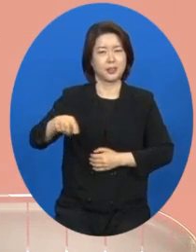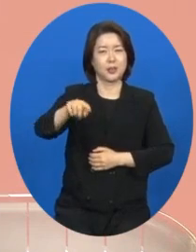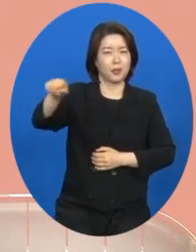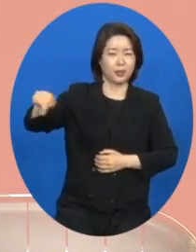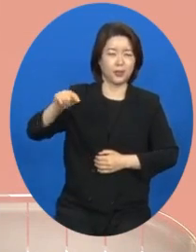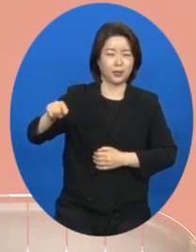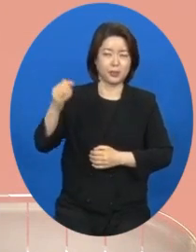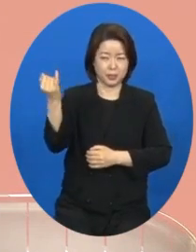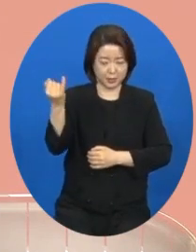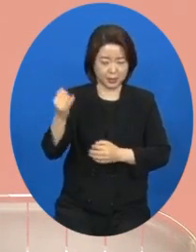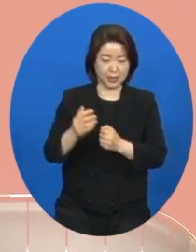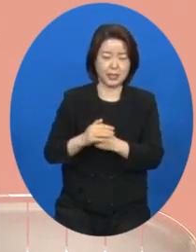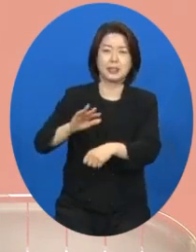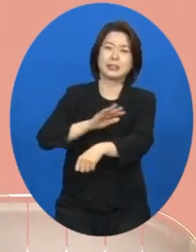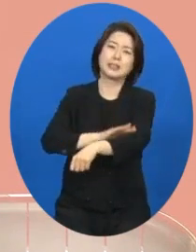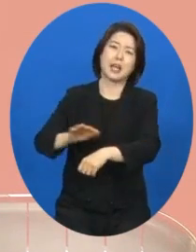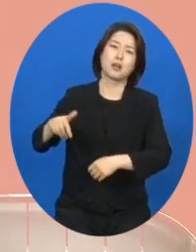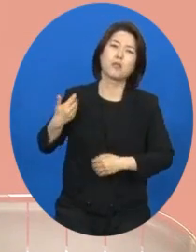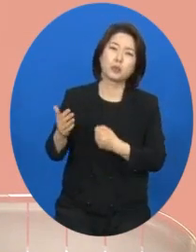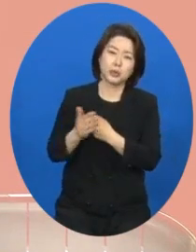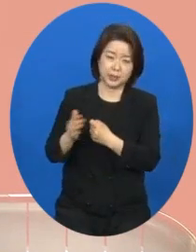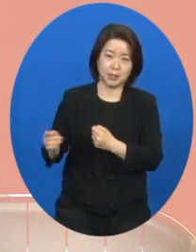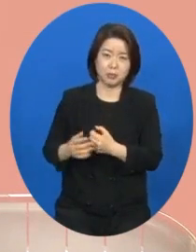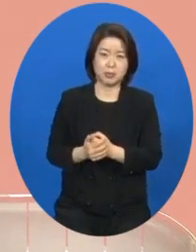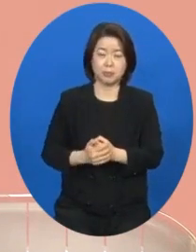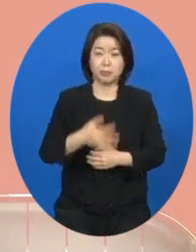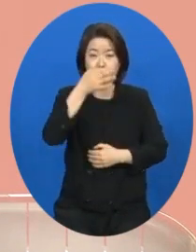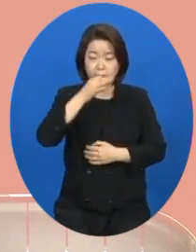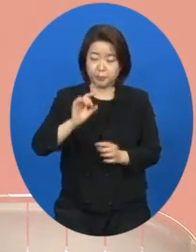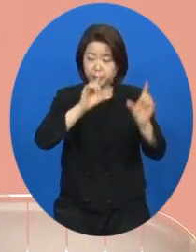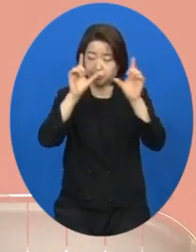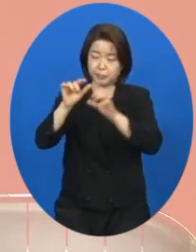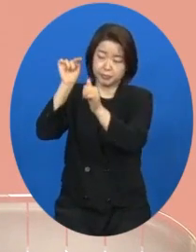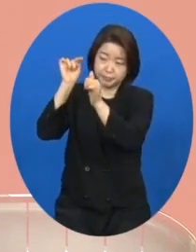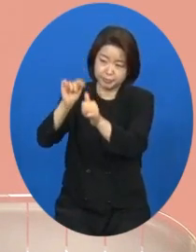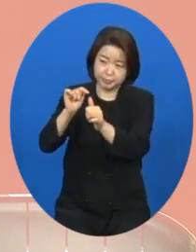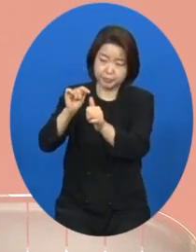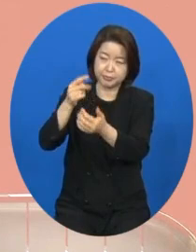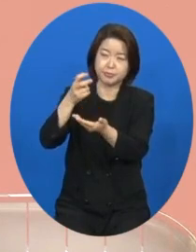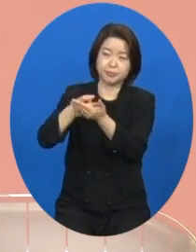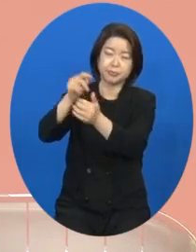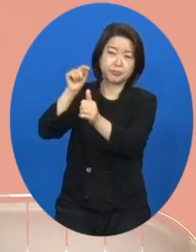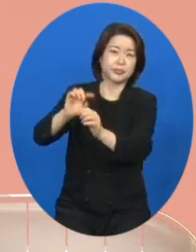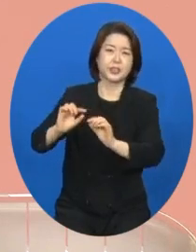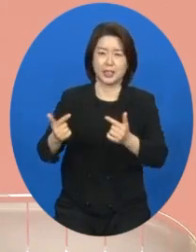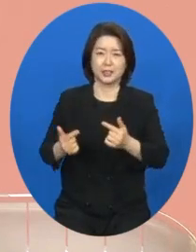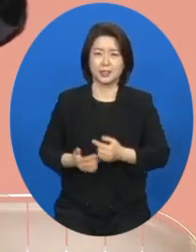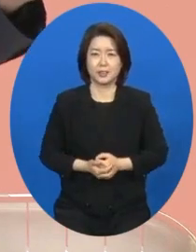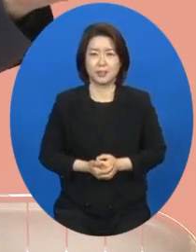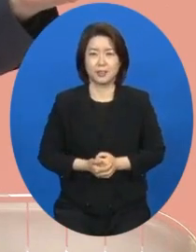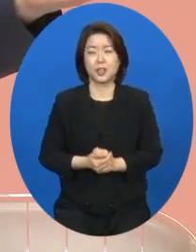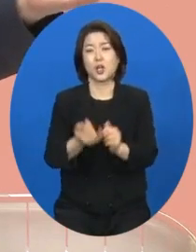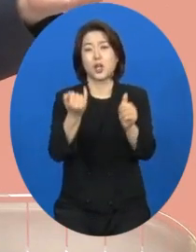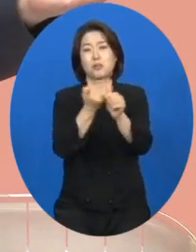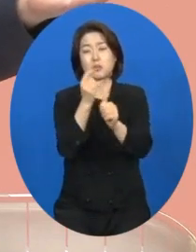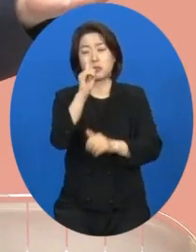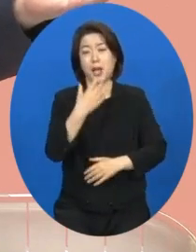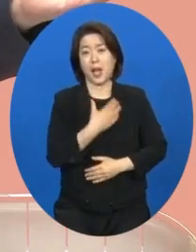거예요. 힘들게 살게 하려고 주신 계명이 아닙니다. 부부가 한